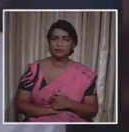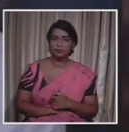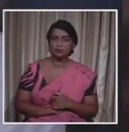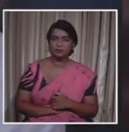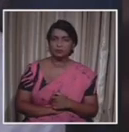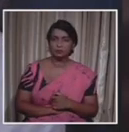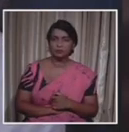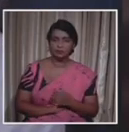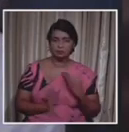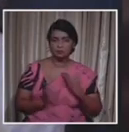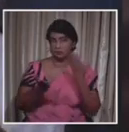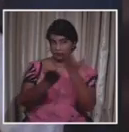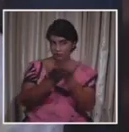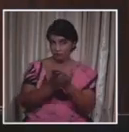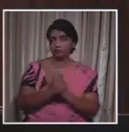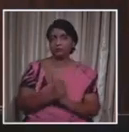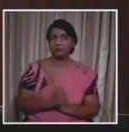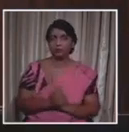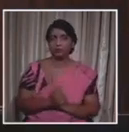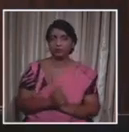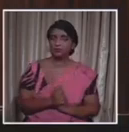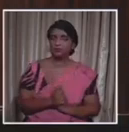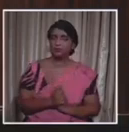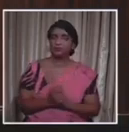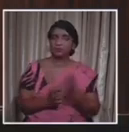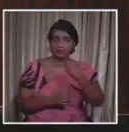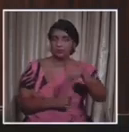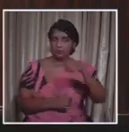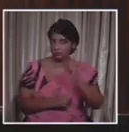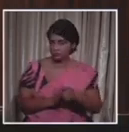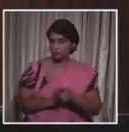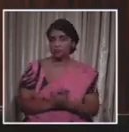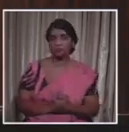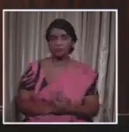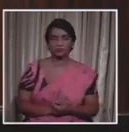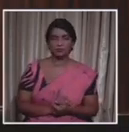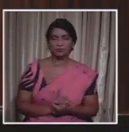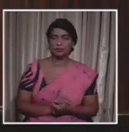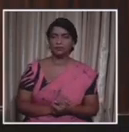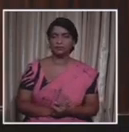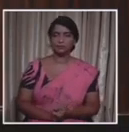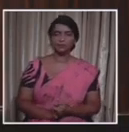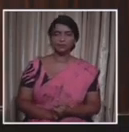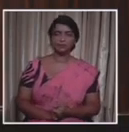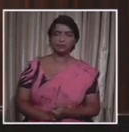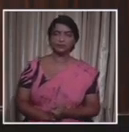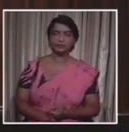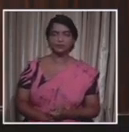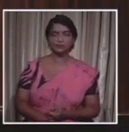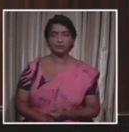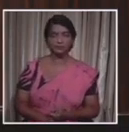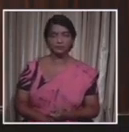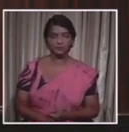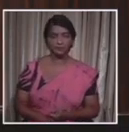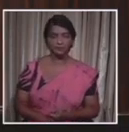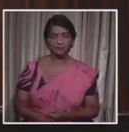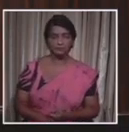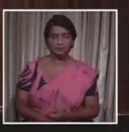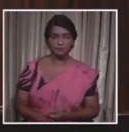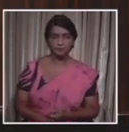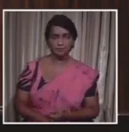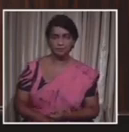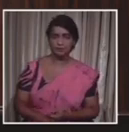ඉදිරිපත් කරමි. සභාවේකඟද? ආයි සභාවේකඟද? සභාවේකඟයි. සභාවේකඟදයි. ආයි